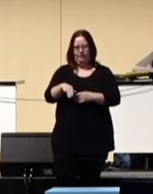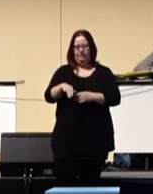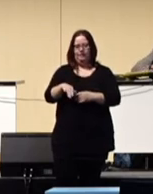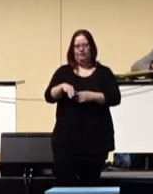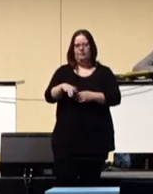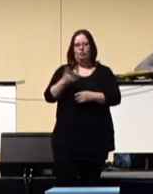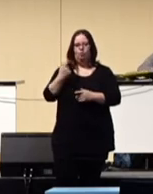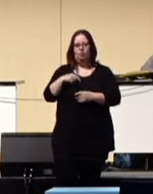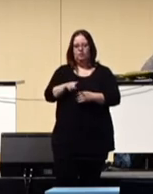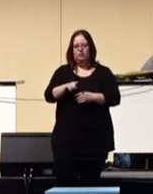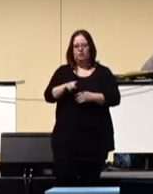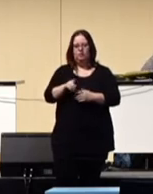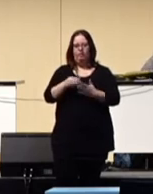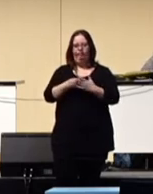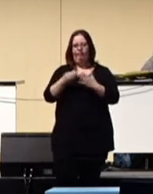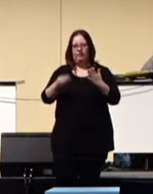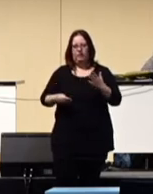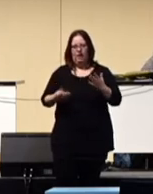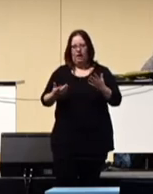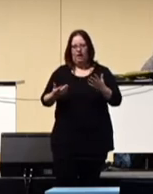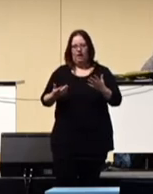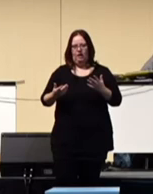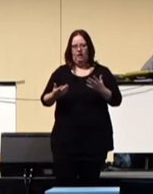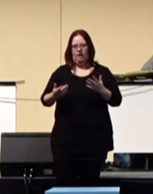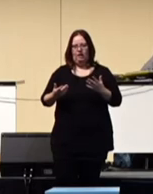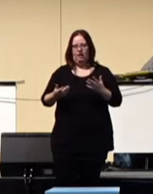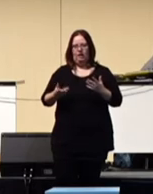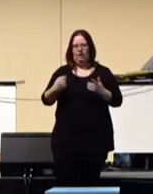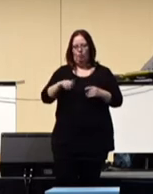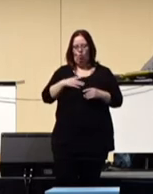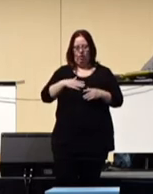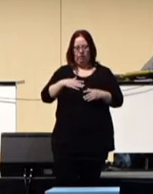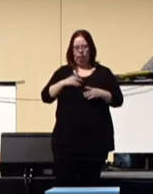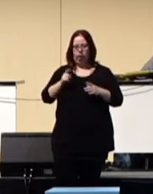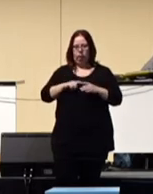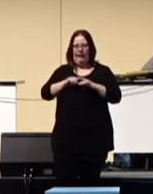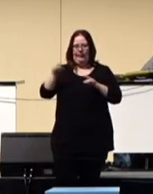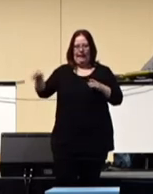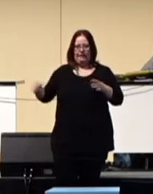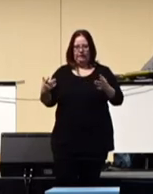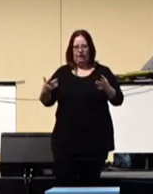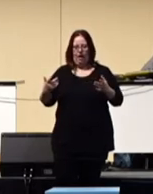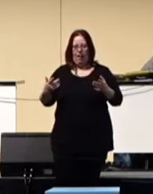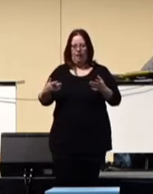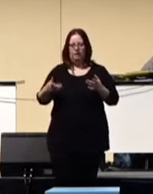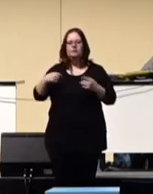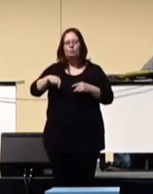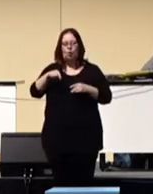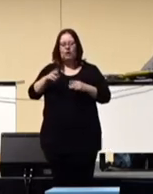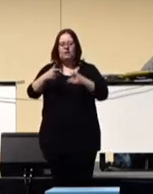die Bewirtschaftung dieses Vertrages ist dezentral erfolgt. Das heißt, auf der Grundlage